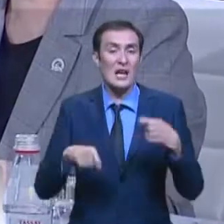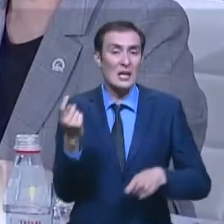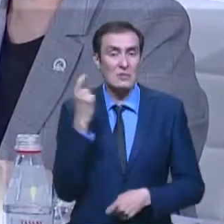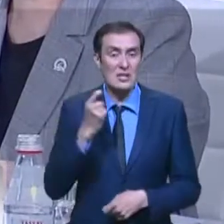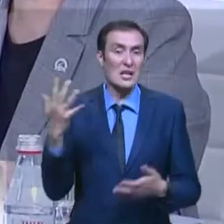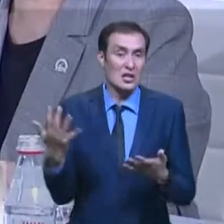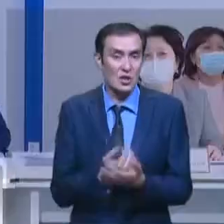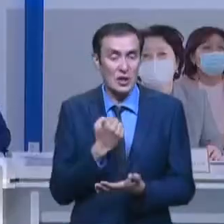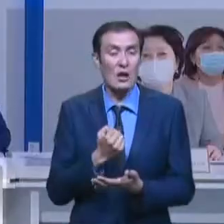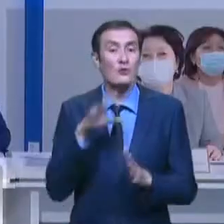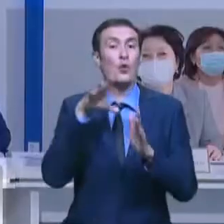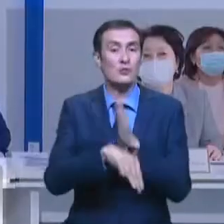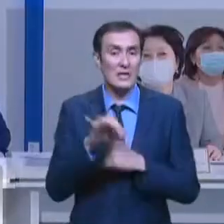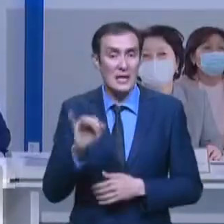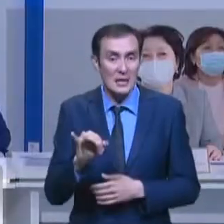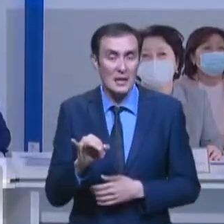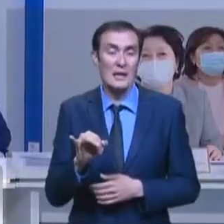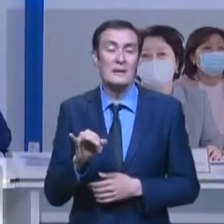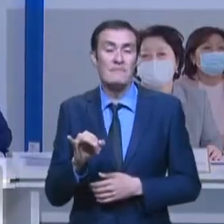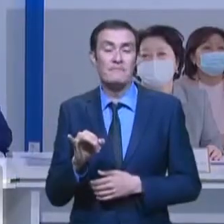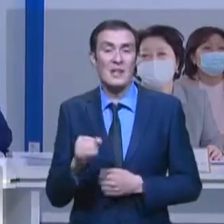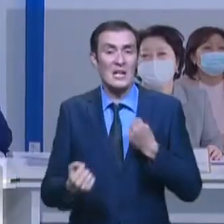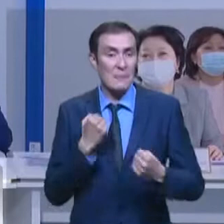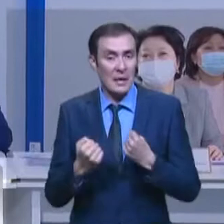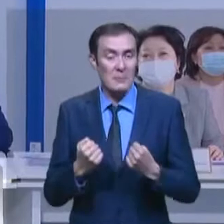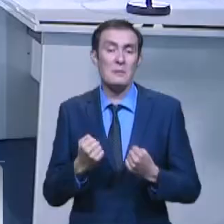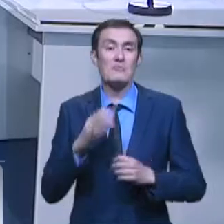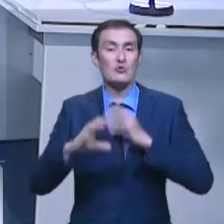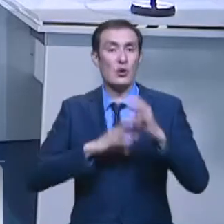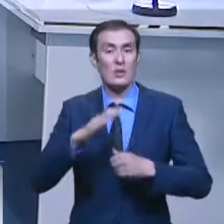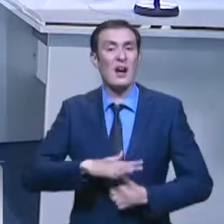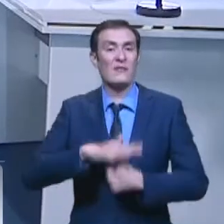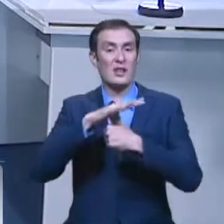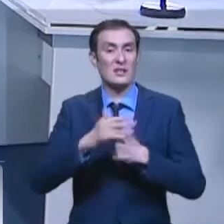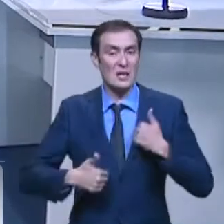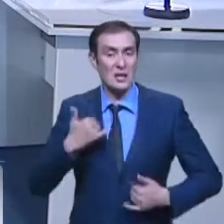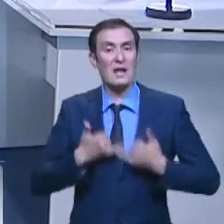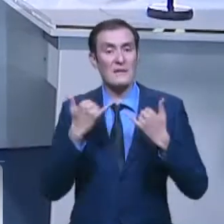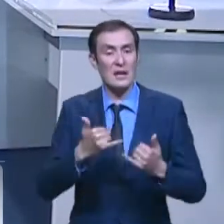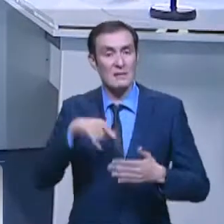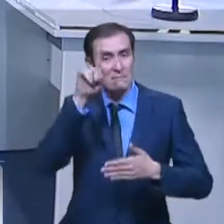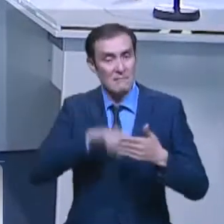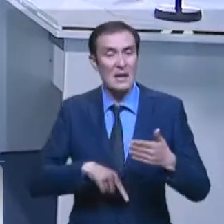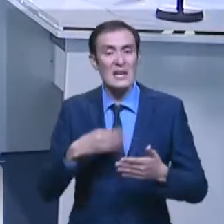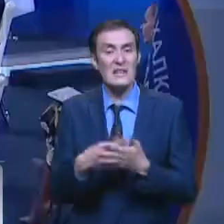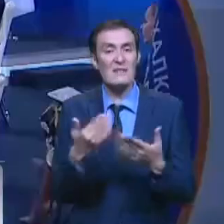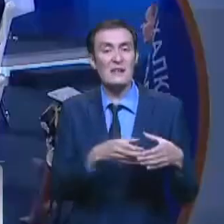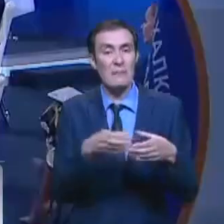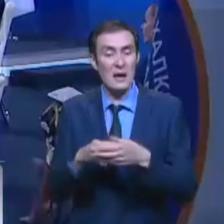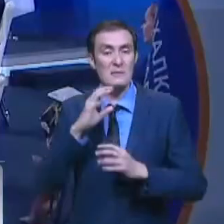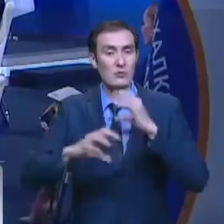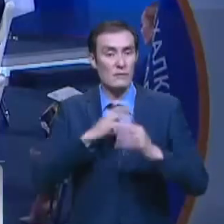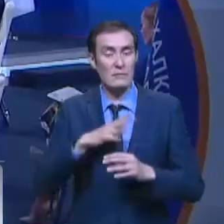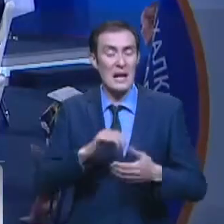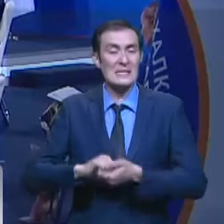социально-экономических достижений, в том числе и непоколебимого международного авторитета и доверия инвесторов. В ходе заседания перед